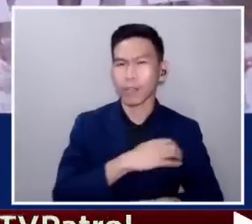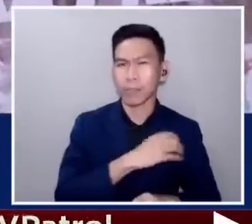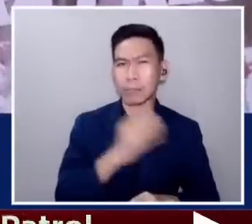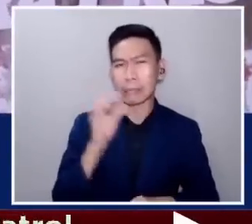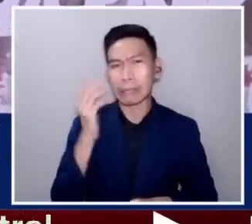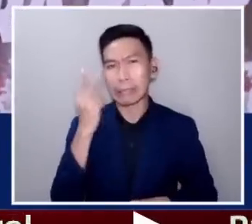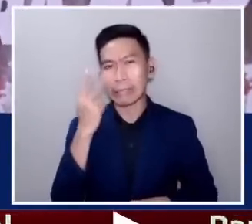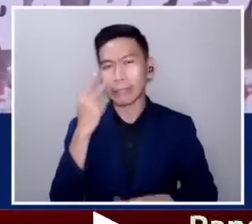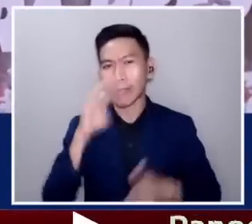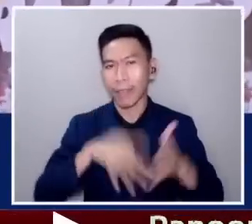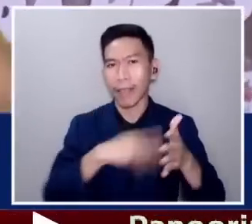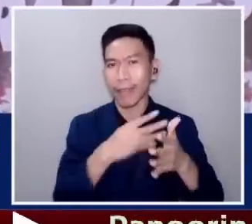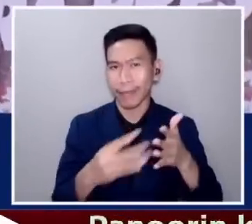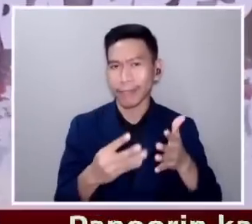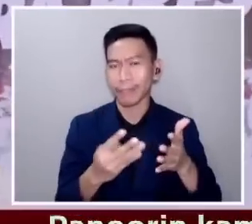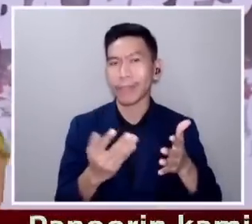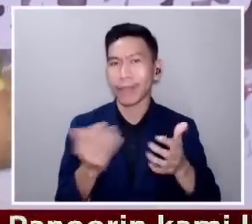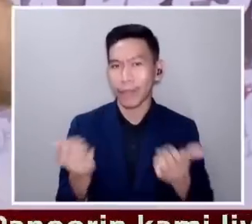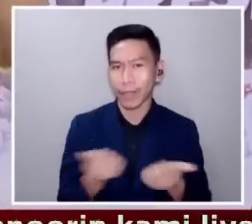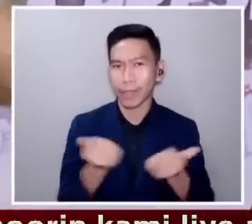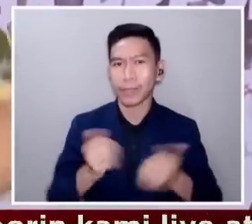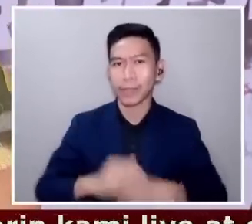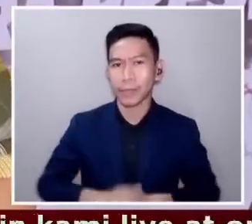Willard Cheng, ABS-CBN News.